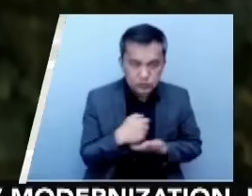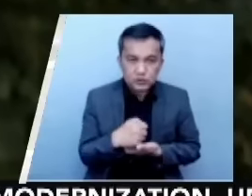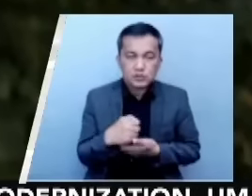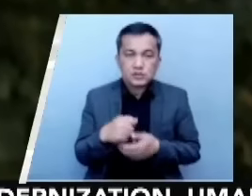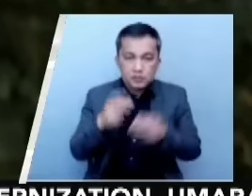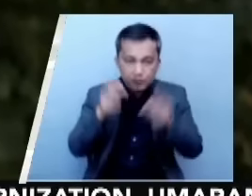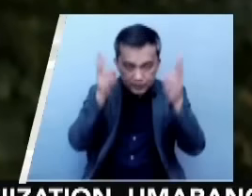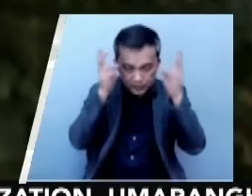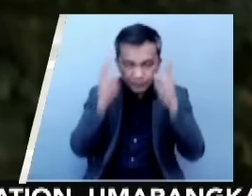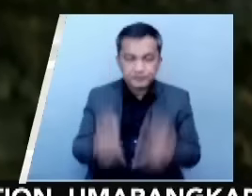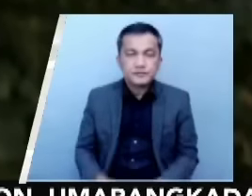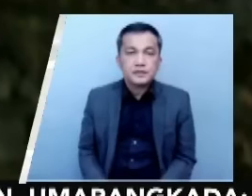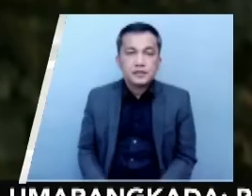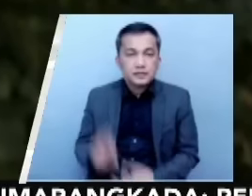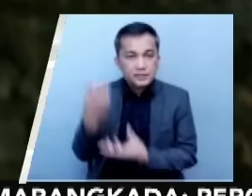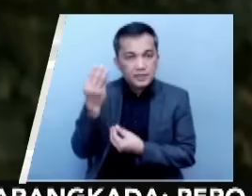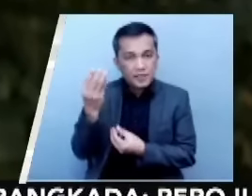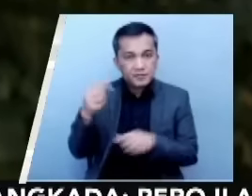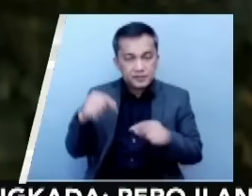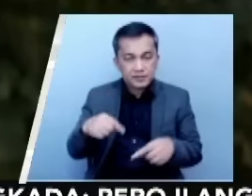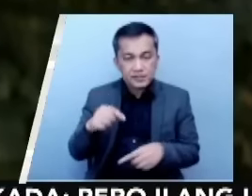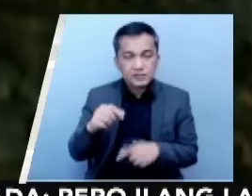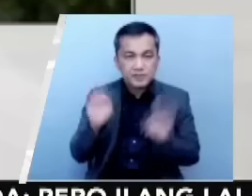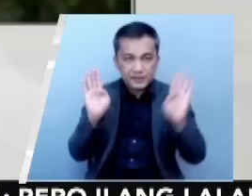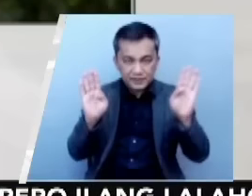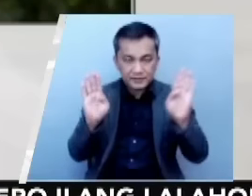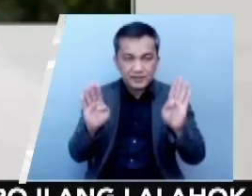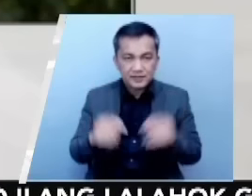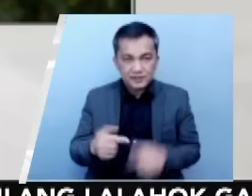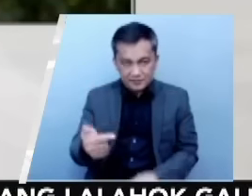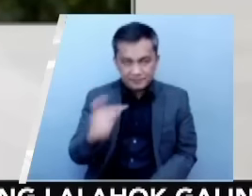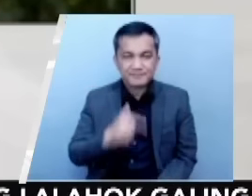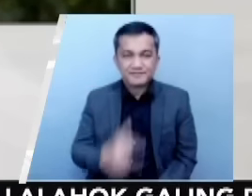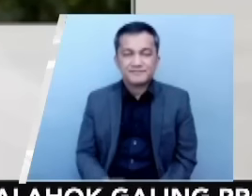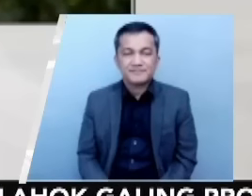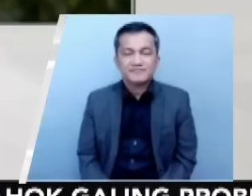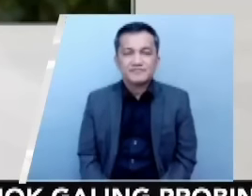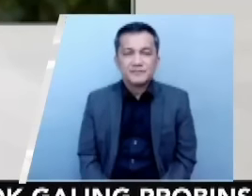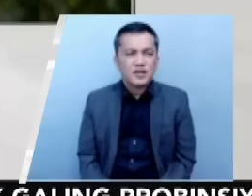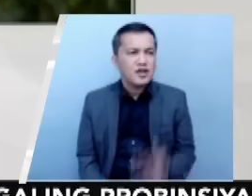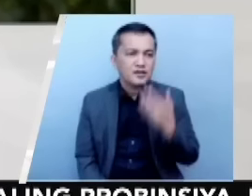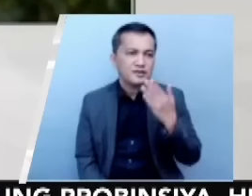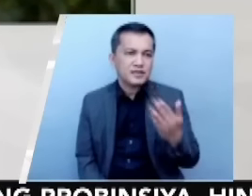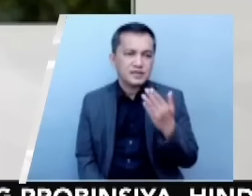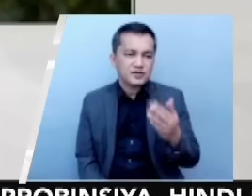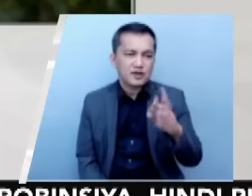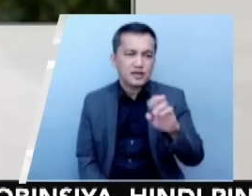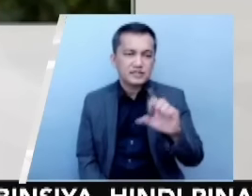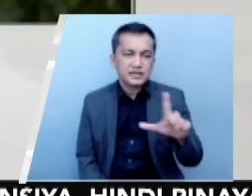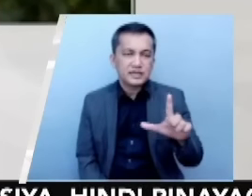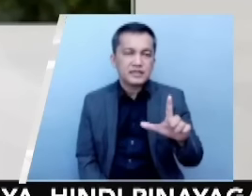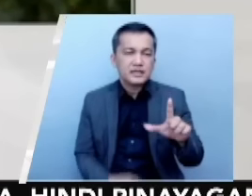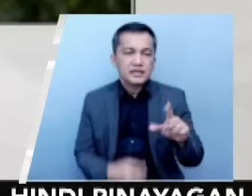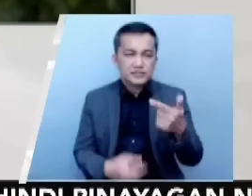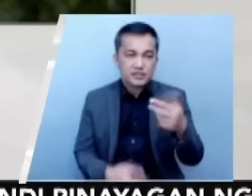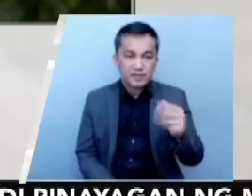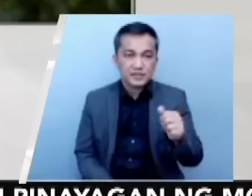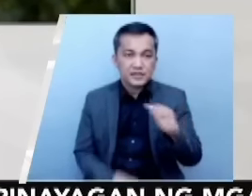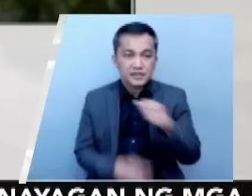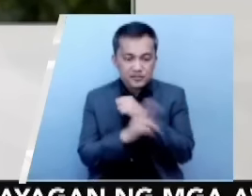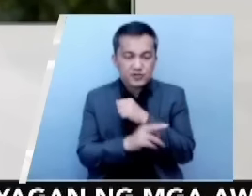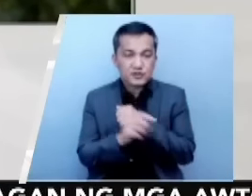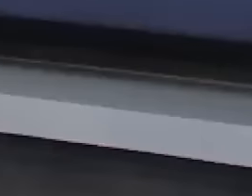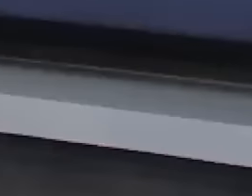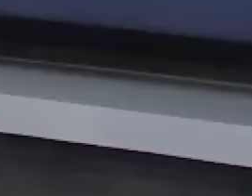latest mula rito sa Atok Benguet. Balik sa iyo, Vicky. Maraming salamat sa iyo, Russell Simorio ng GMA Regional TV, 1 North